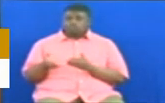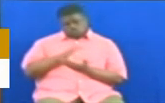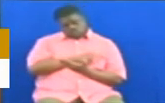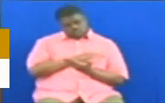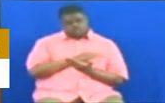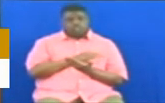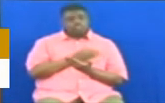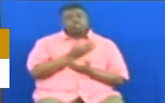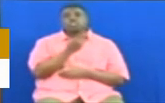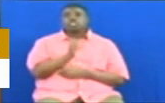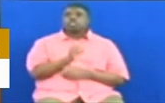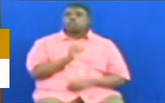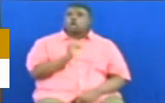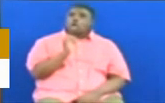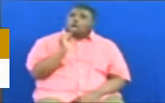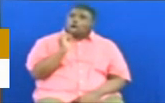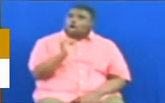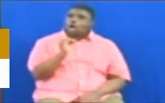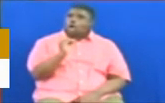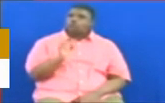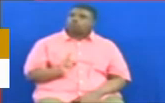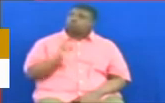ile o pale juu,